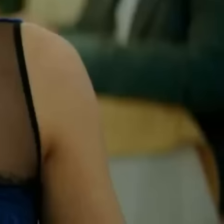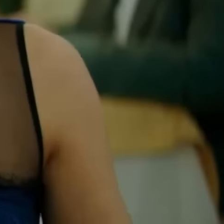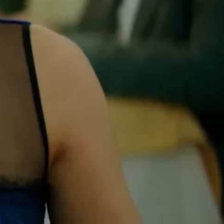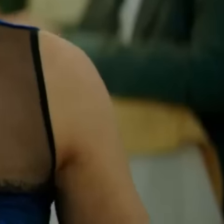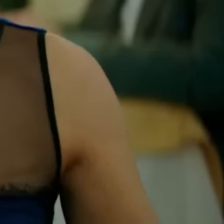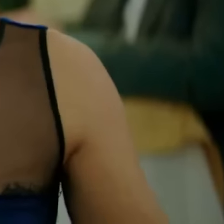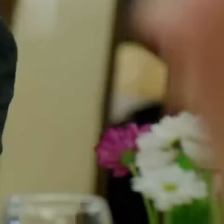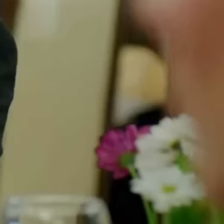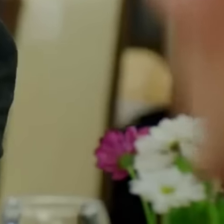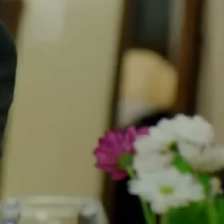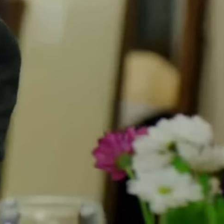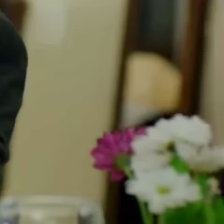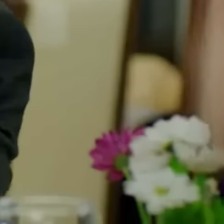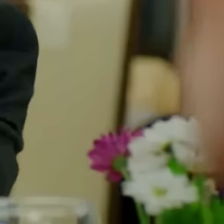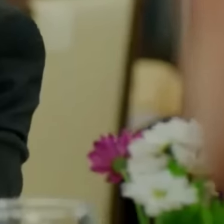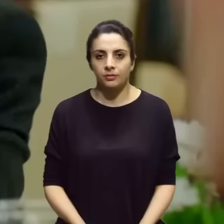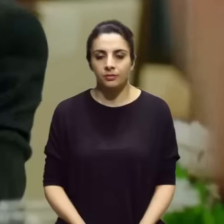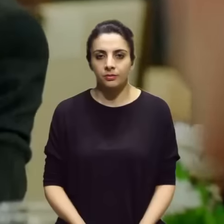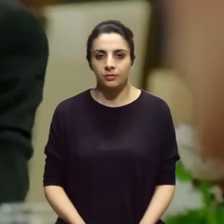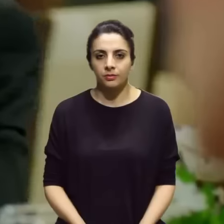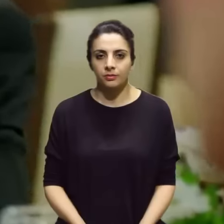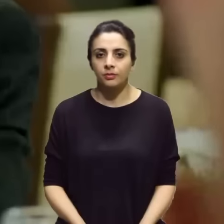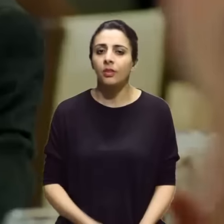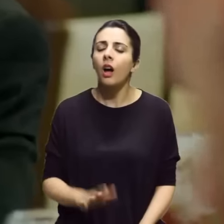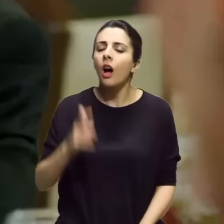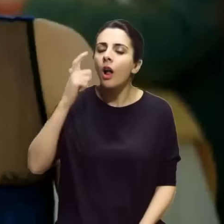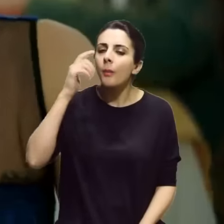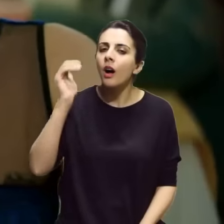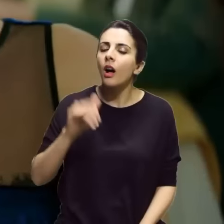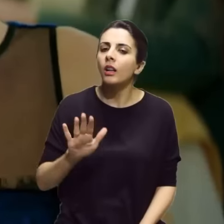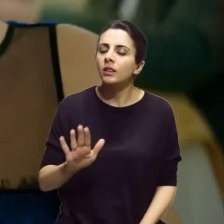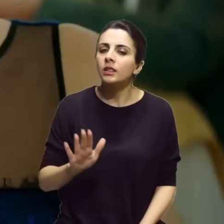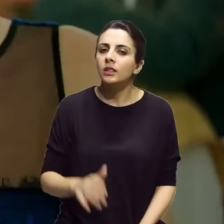Mahsar koltukta yan oturup kolunu arkalığına koydu. Ben sahi aklıma geldi ya.